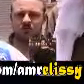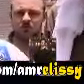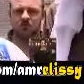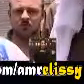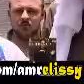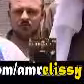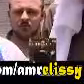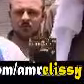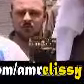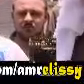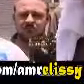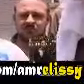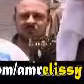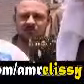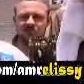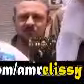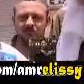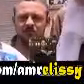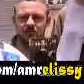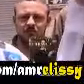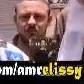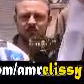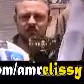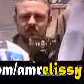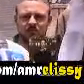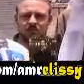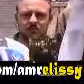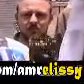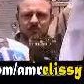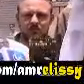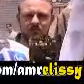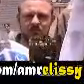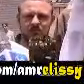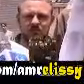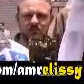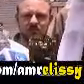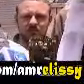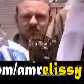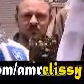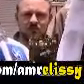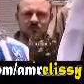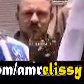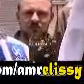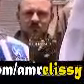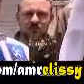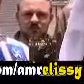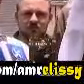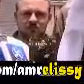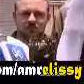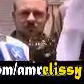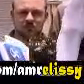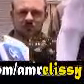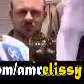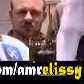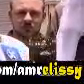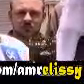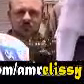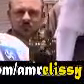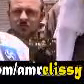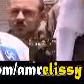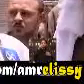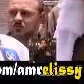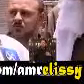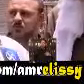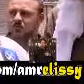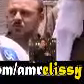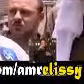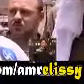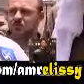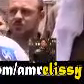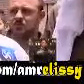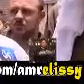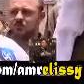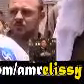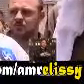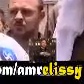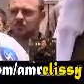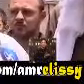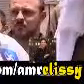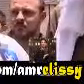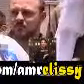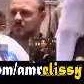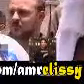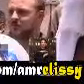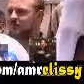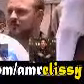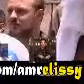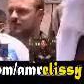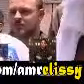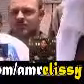الارض، والطرنشات طبعا ضربت في الارض مما تسببت الرضيه دي، خلطت الميه مع الخزانات، عملت